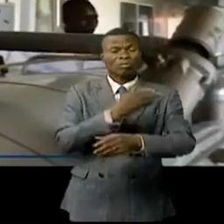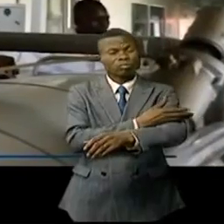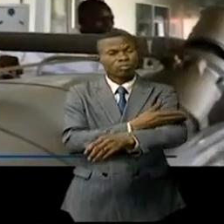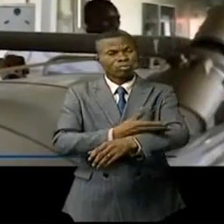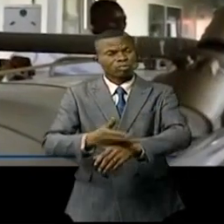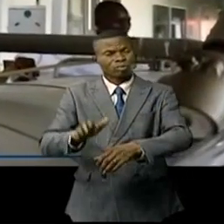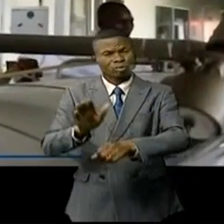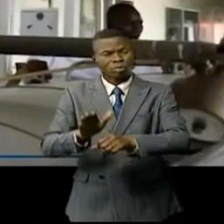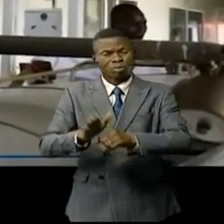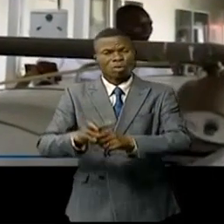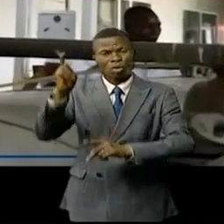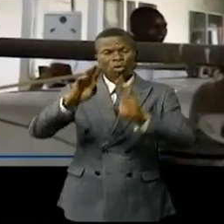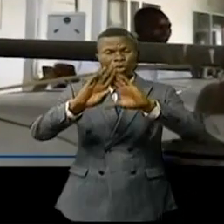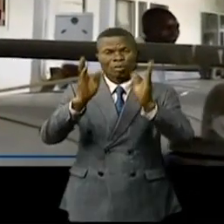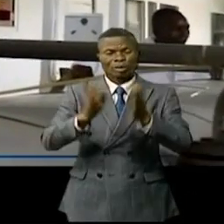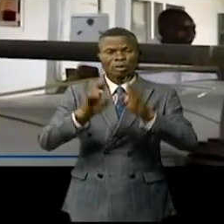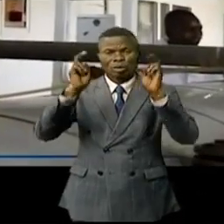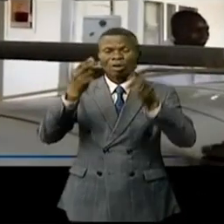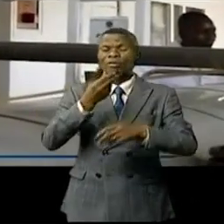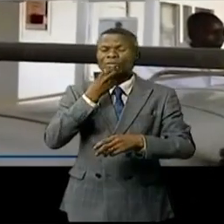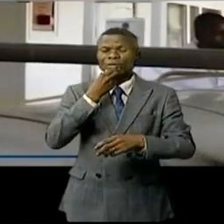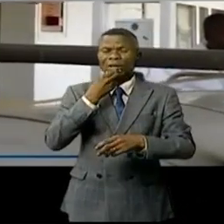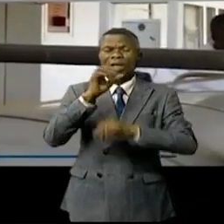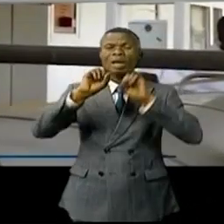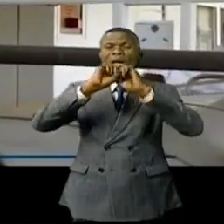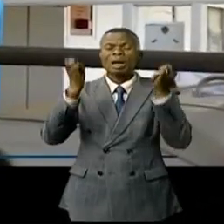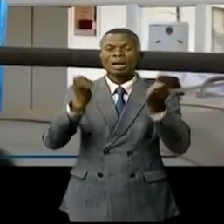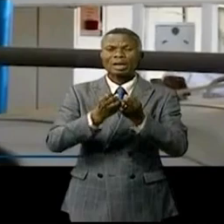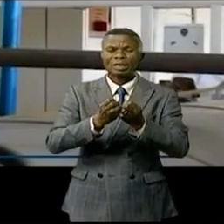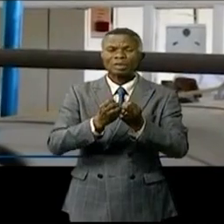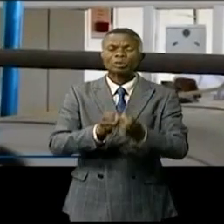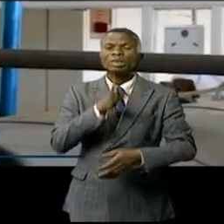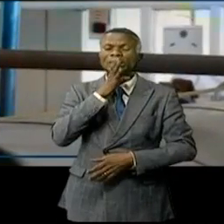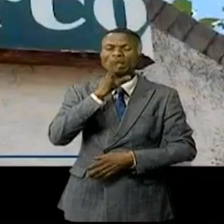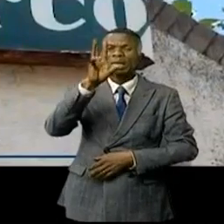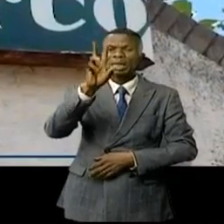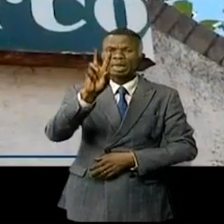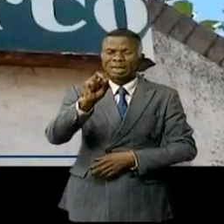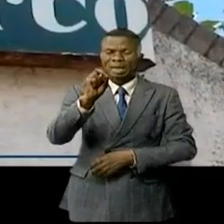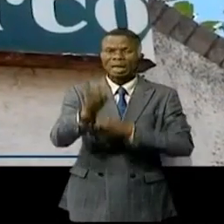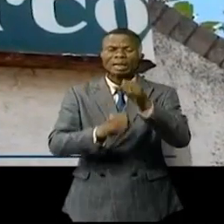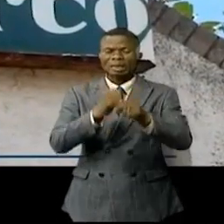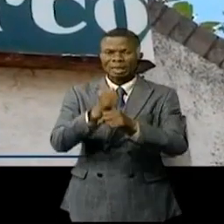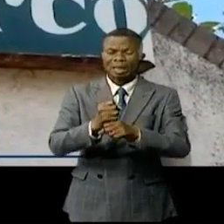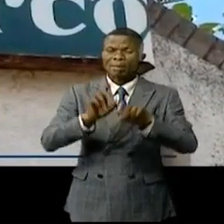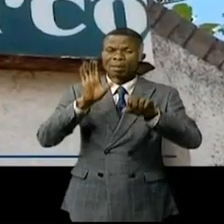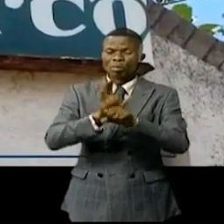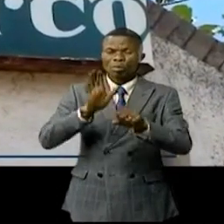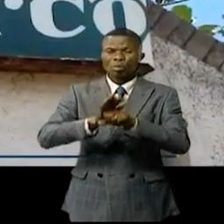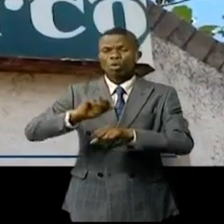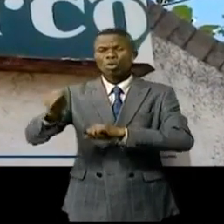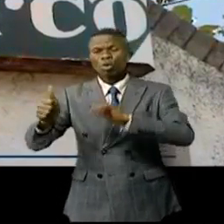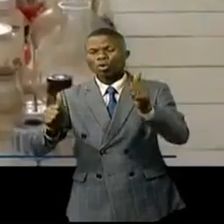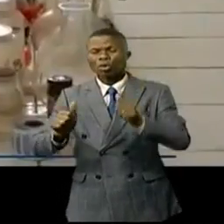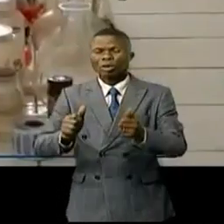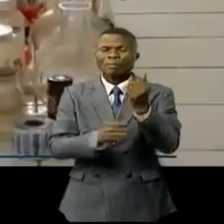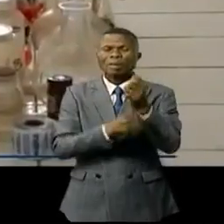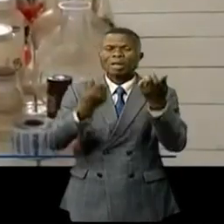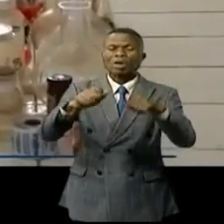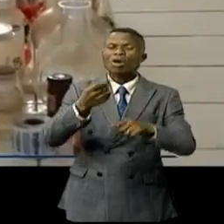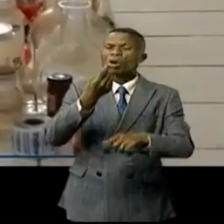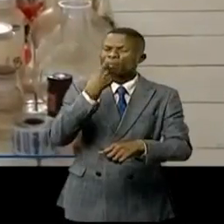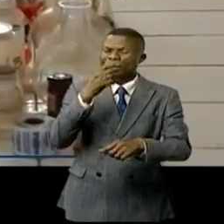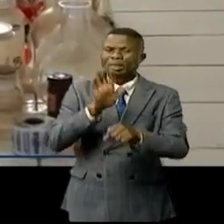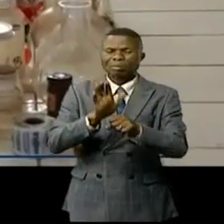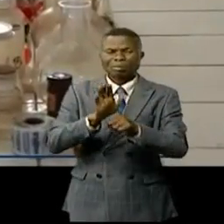habitants de Mbujimayi. À 30 ans d'existence, la Biopharco fait face à une concurrence déloyale sur le marché. Certaines firmes étrangères